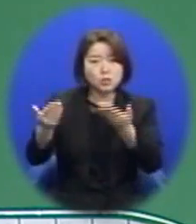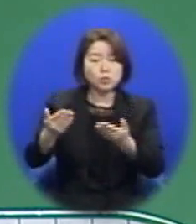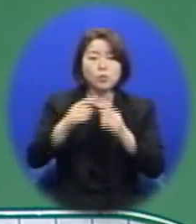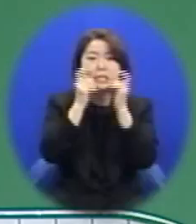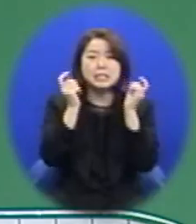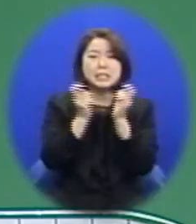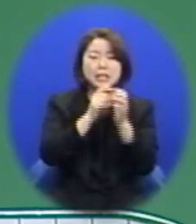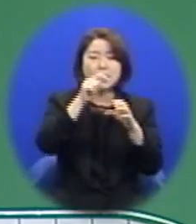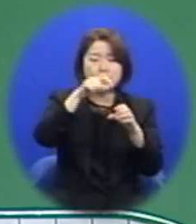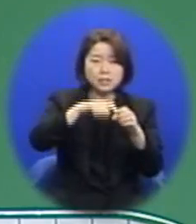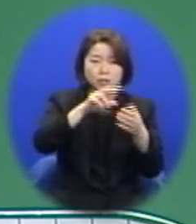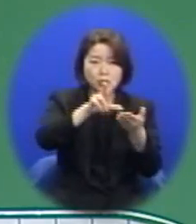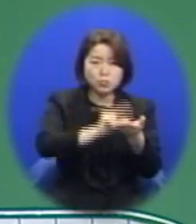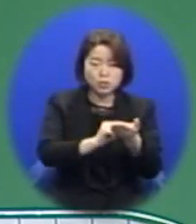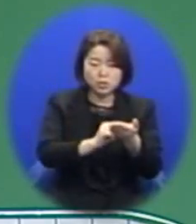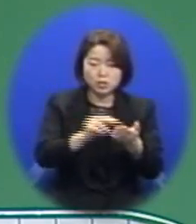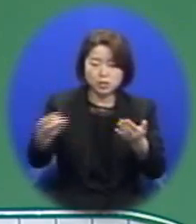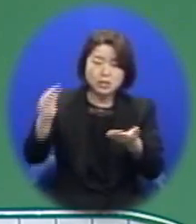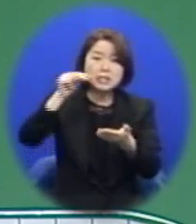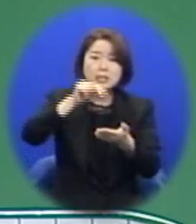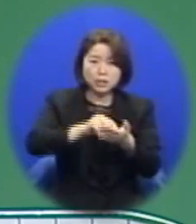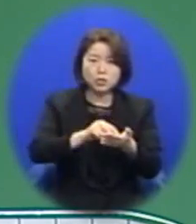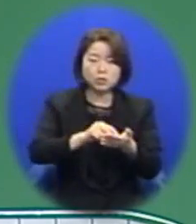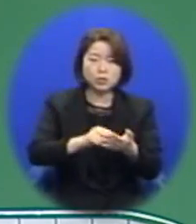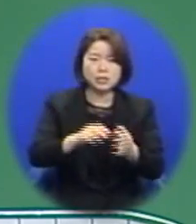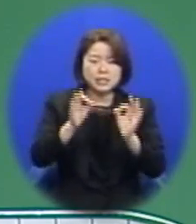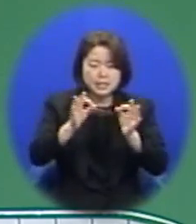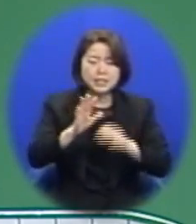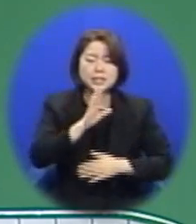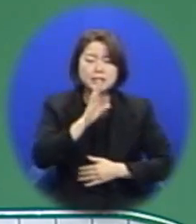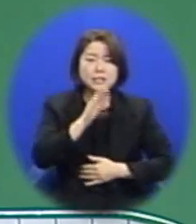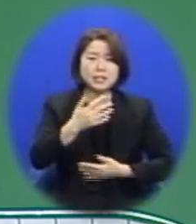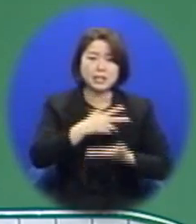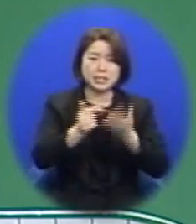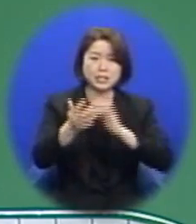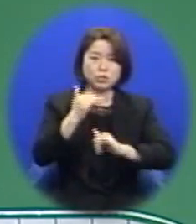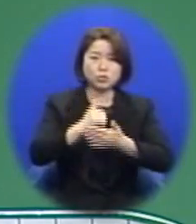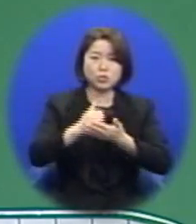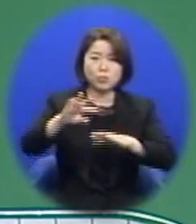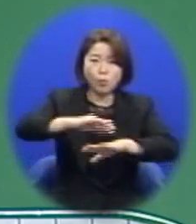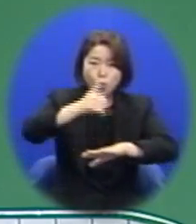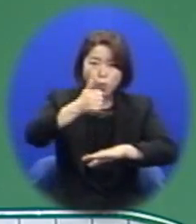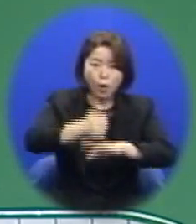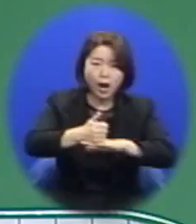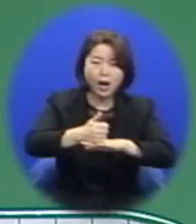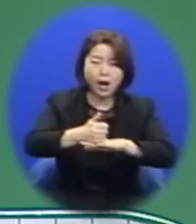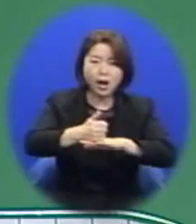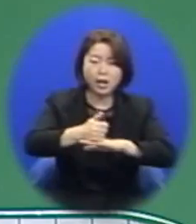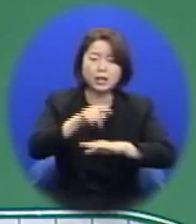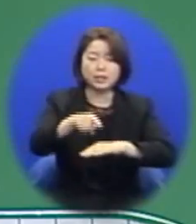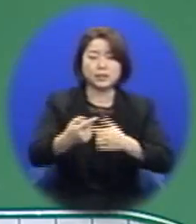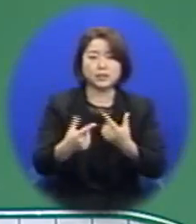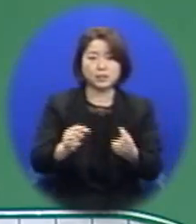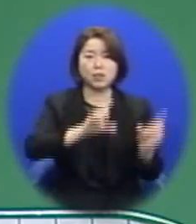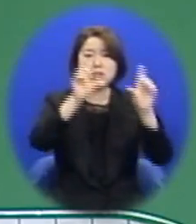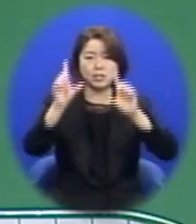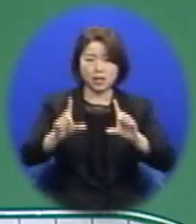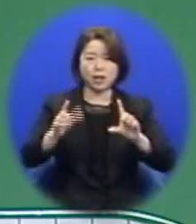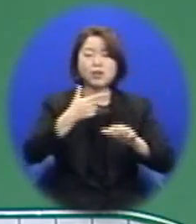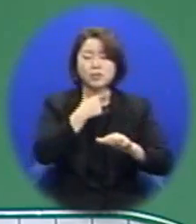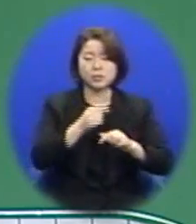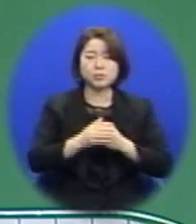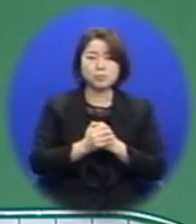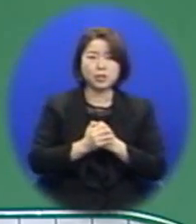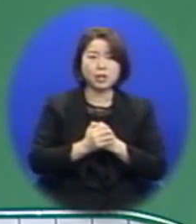문제에서 여러분을 일으키시고 여러분이 진짜 내가 이제는 예수님 왕이신 그런 삶을 제가 살겠습니다.